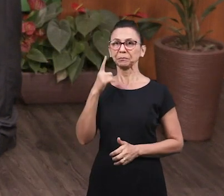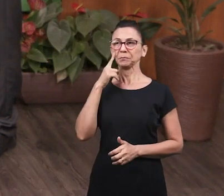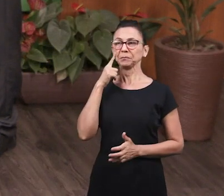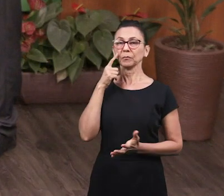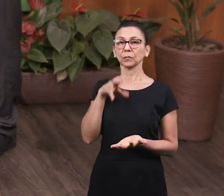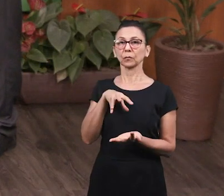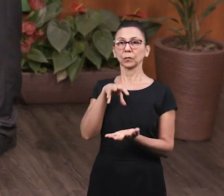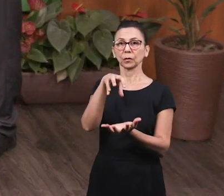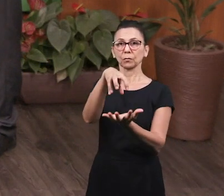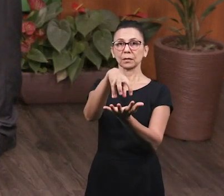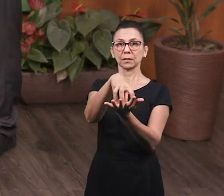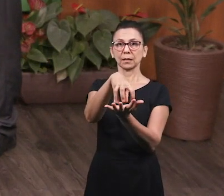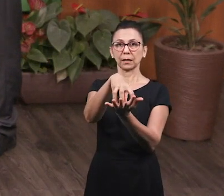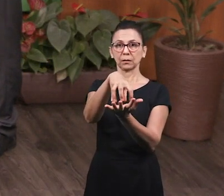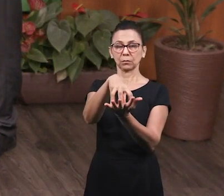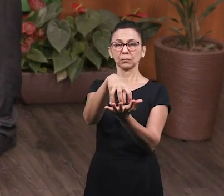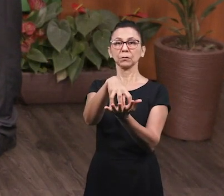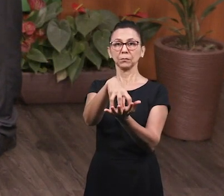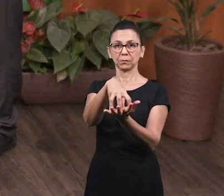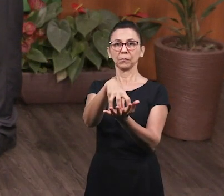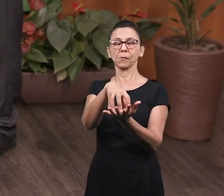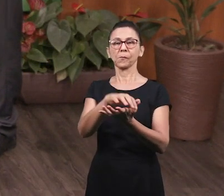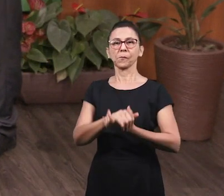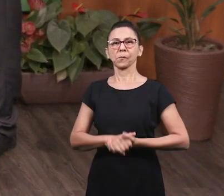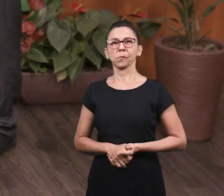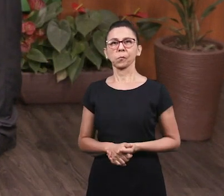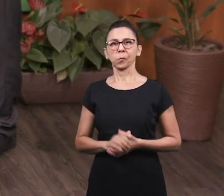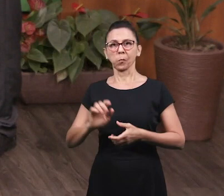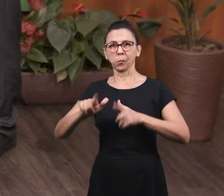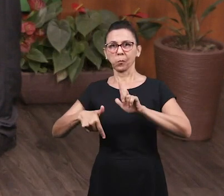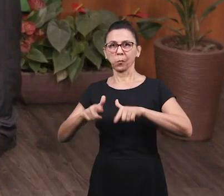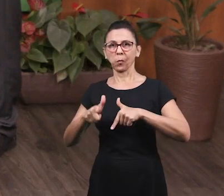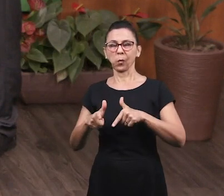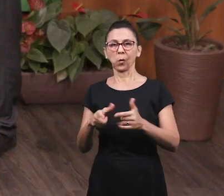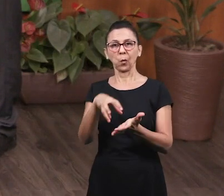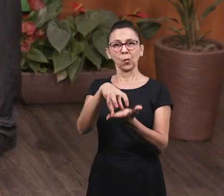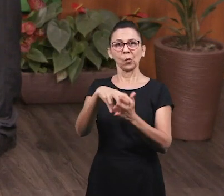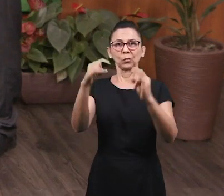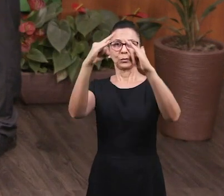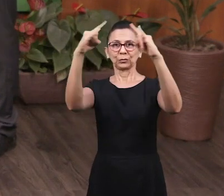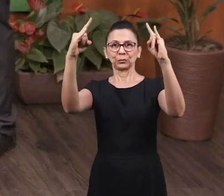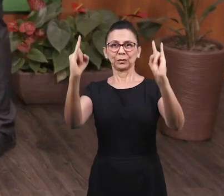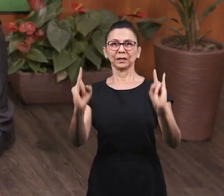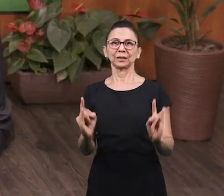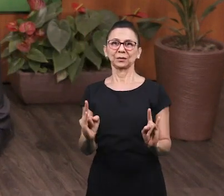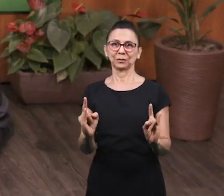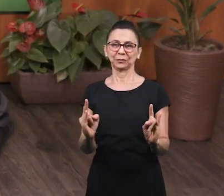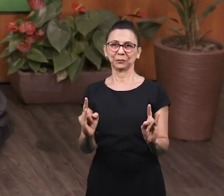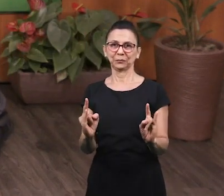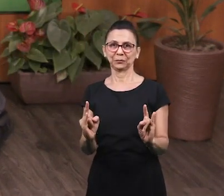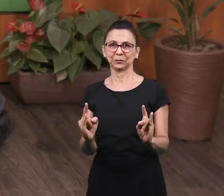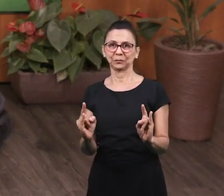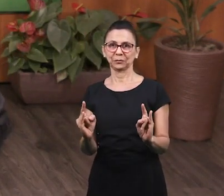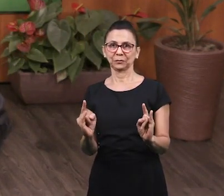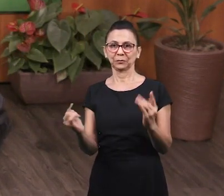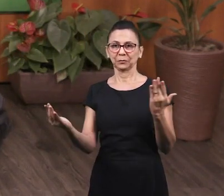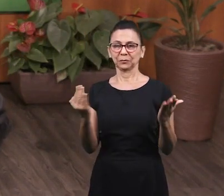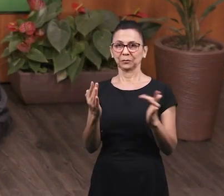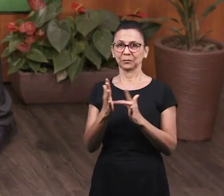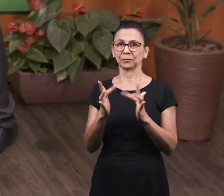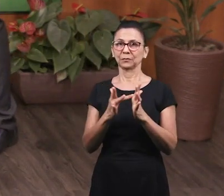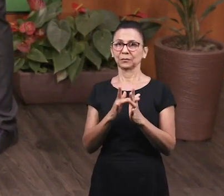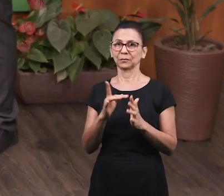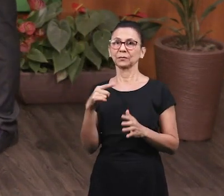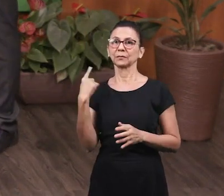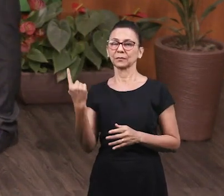centre du campement d'Israël, il y avait le tabernacle. Jésus, c'est notre tabernacle.